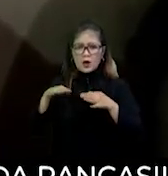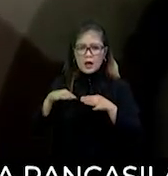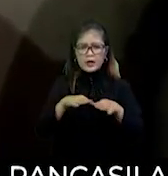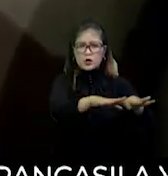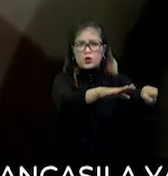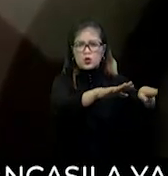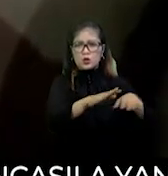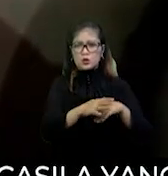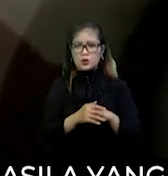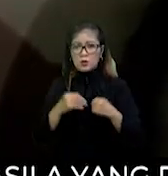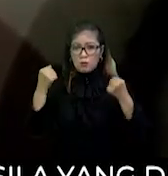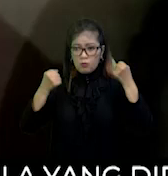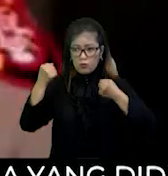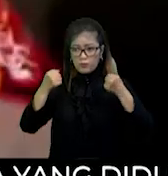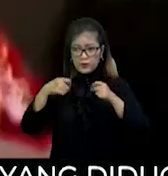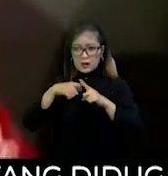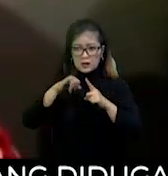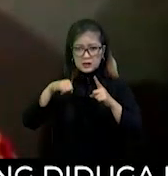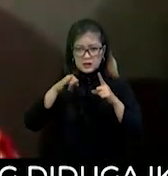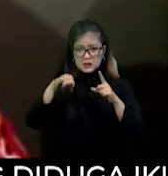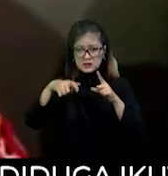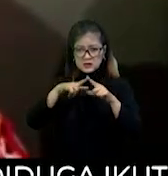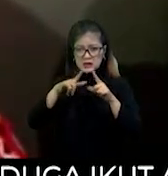kijang, kapsul,